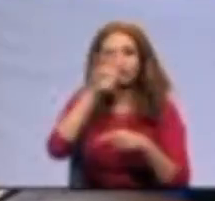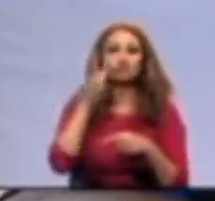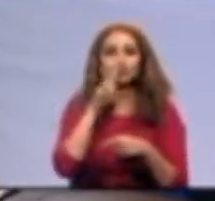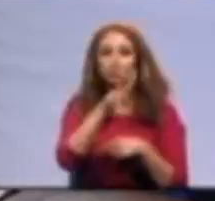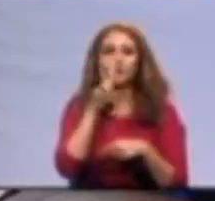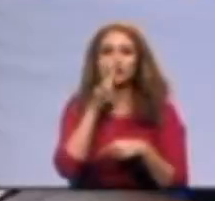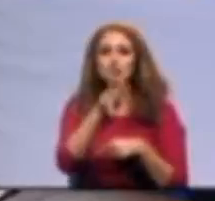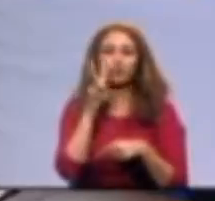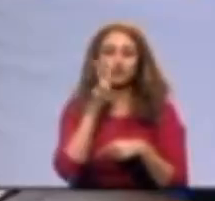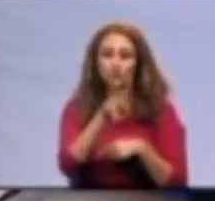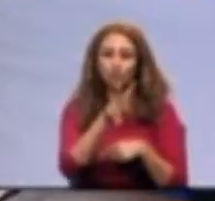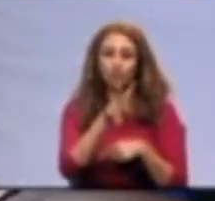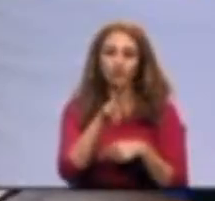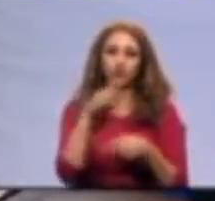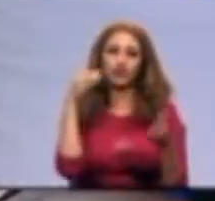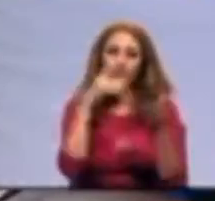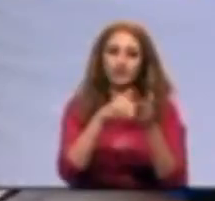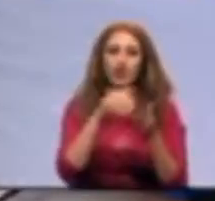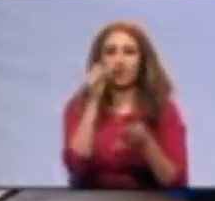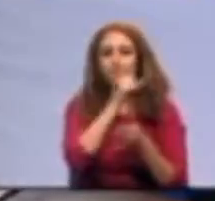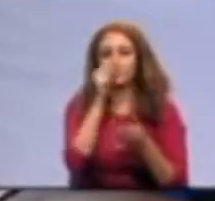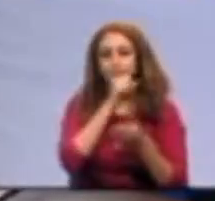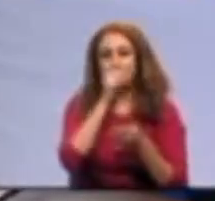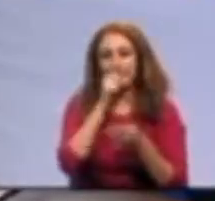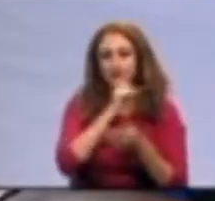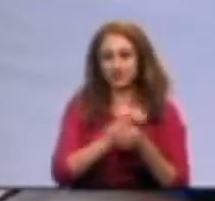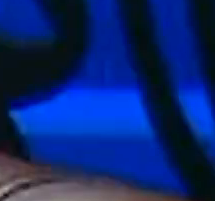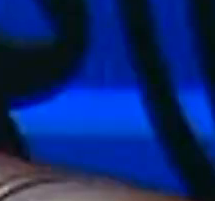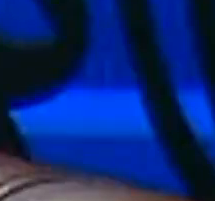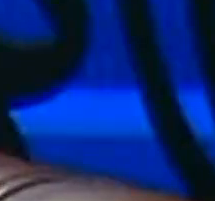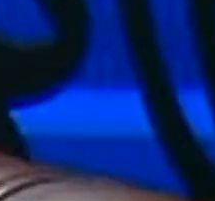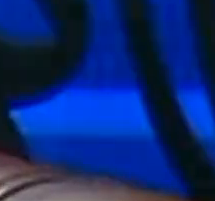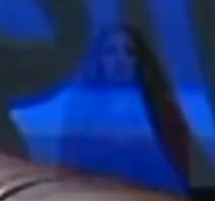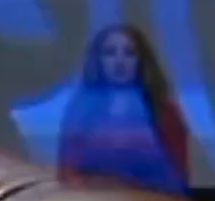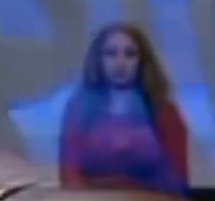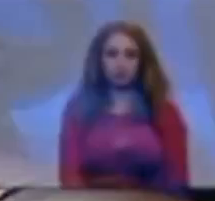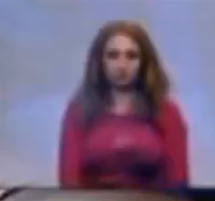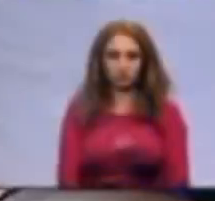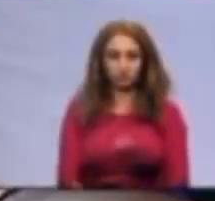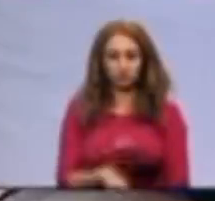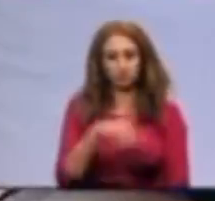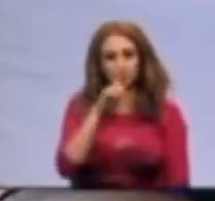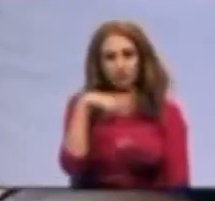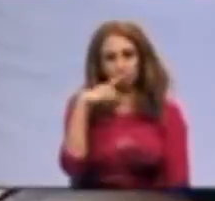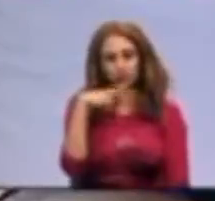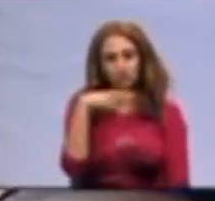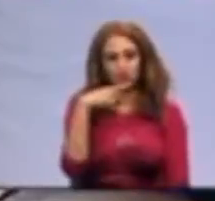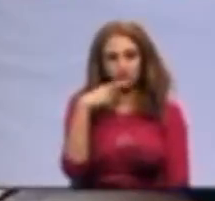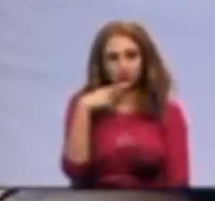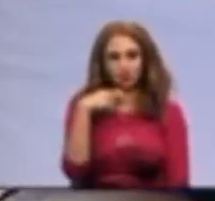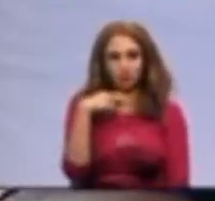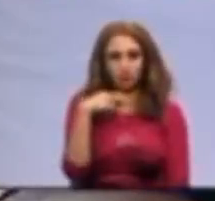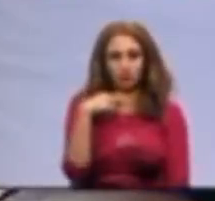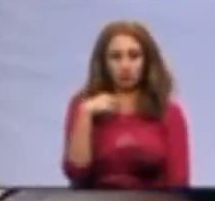وبالكليب شرحت الأسود، كنت بعد ما شرحت الأسود كانت اكسبيريانس حلوة، وعطيتني هيك